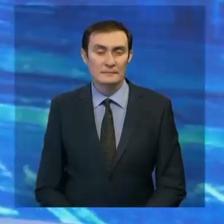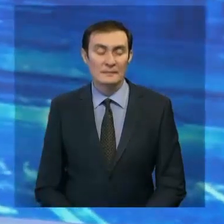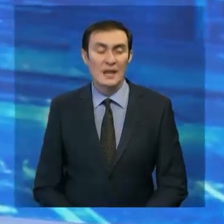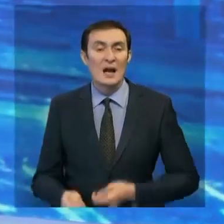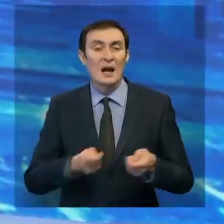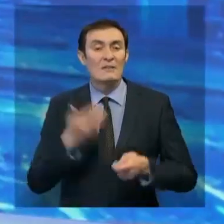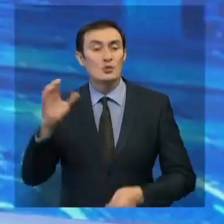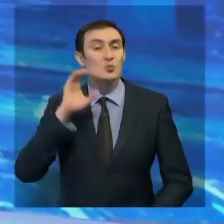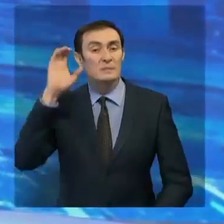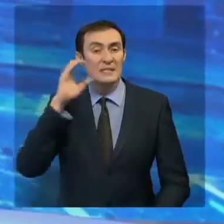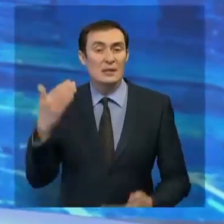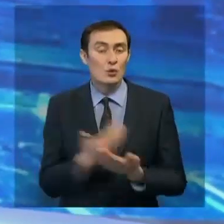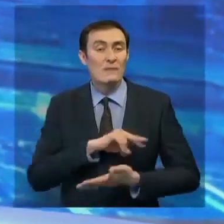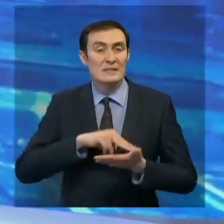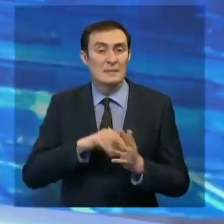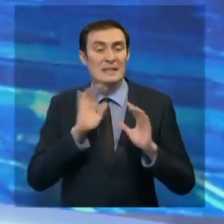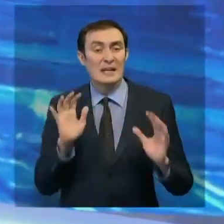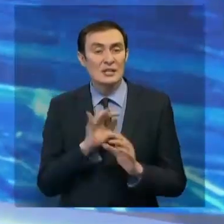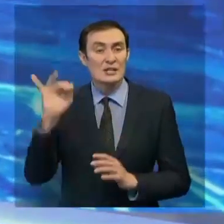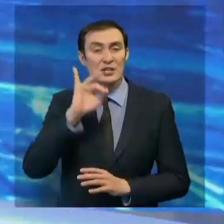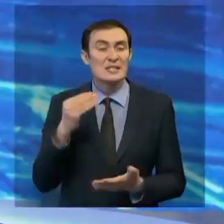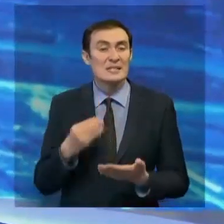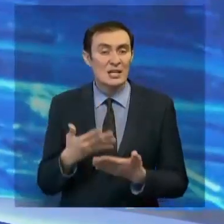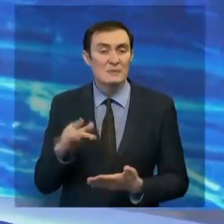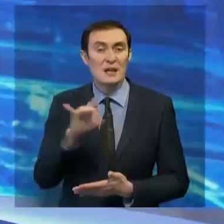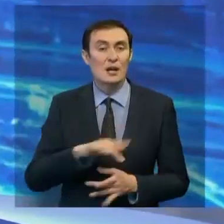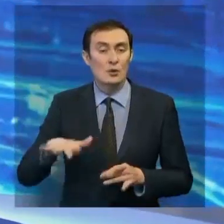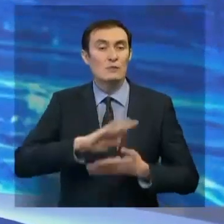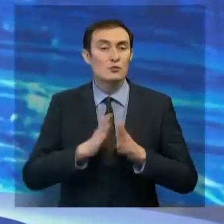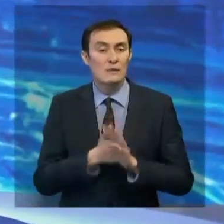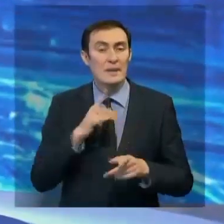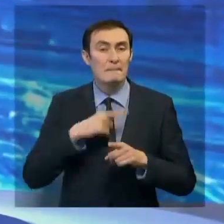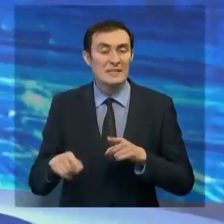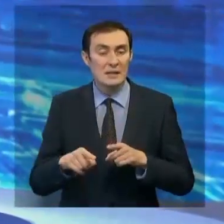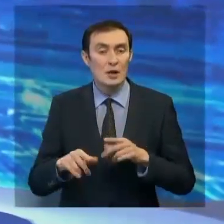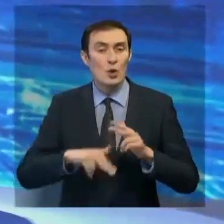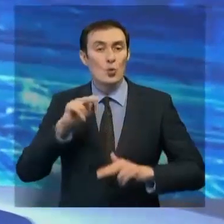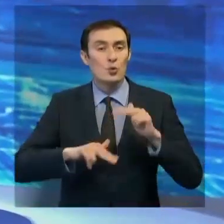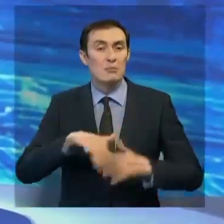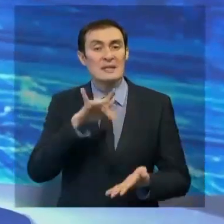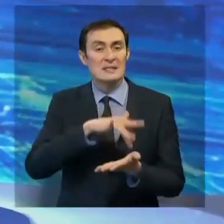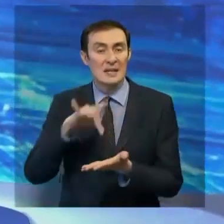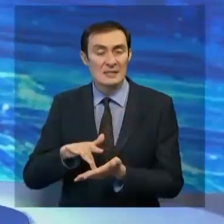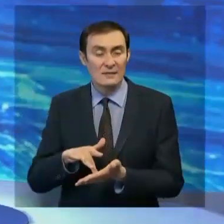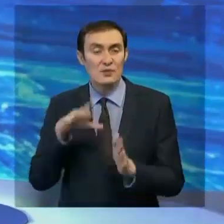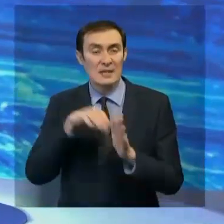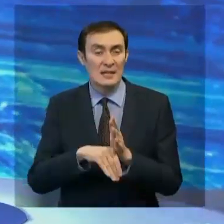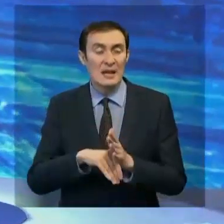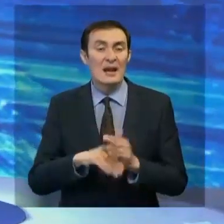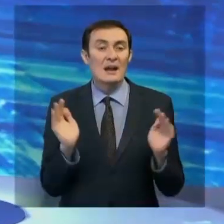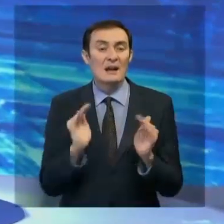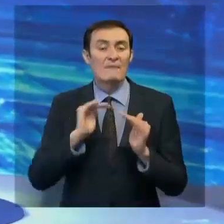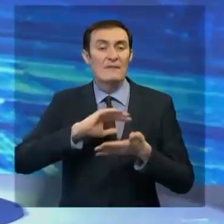А перед властями Узбекистана новая задача – сохранить исторически значимые районы в условиях быстрой урбанизации. В их числе и